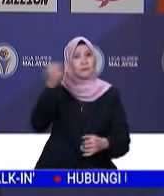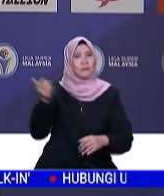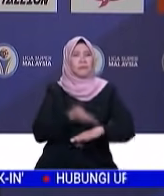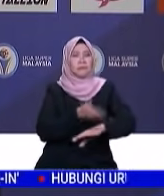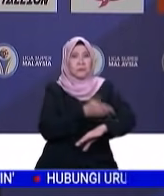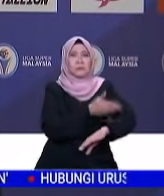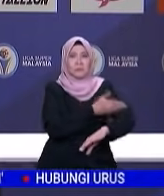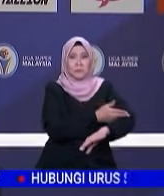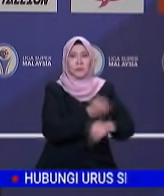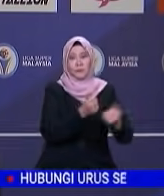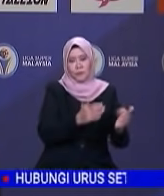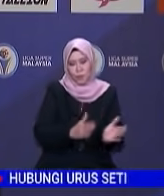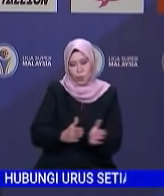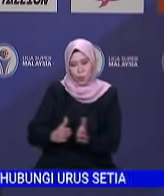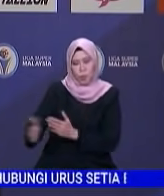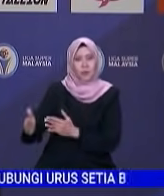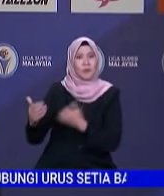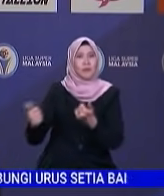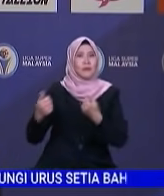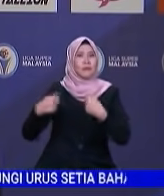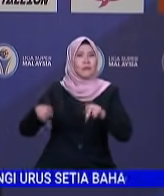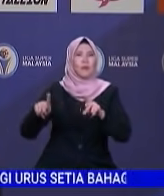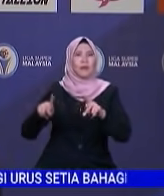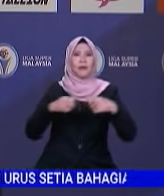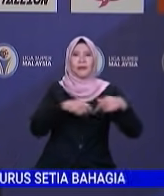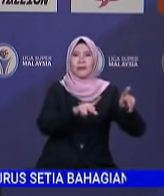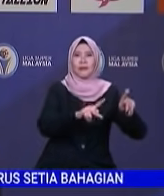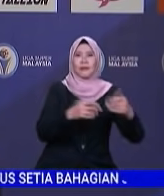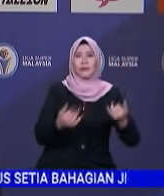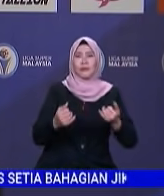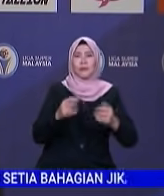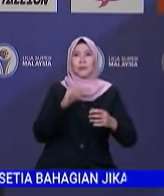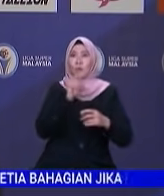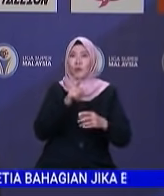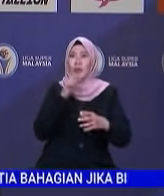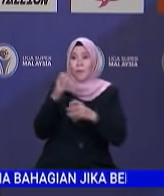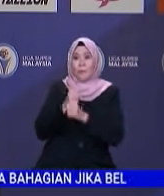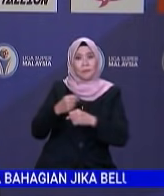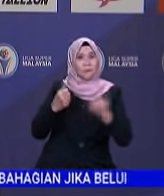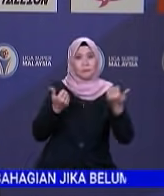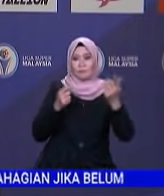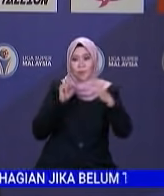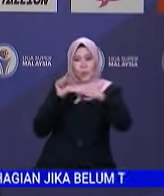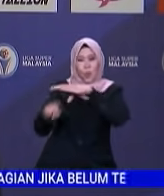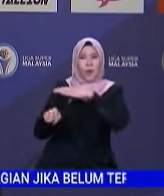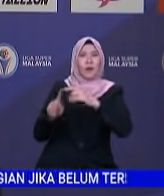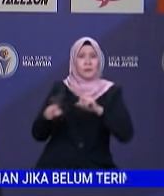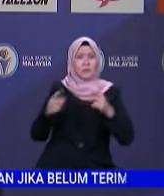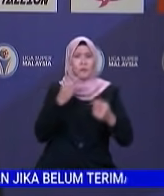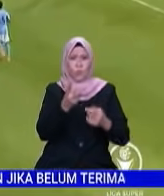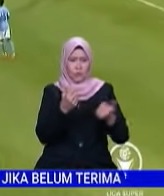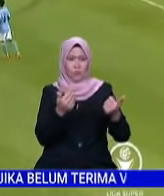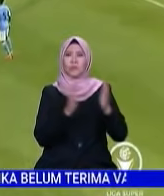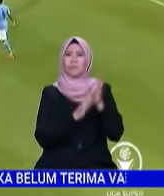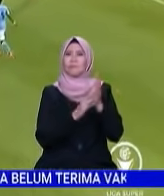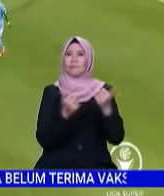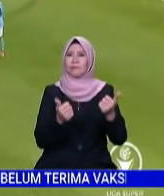lebih teratur dan kita cipta peluang. Only thing kita tak menjaringkan gol and I'm very happy with the players' performance, PJ